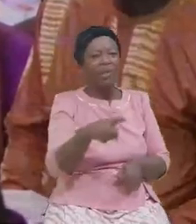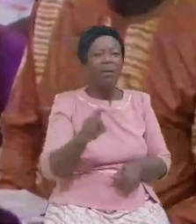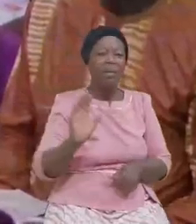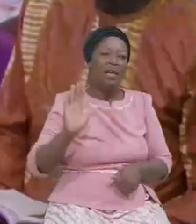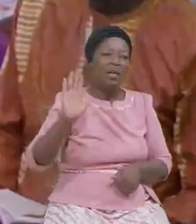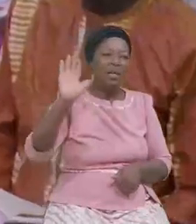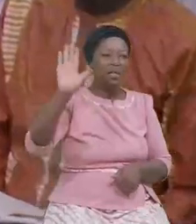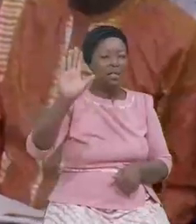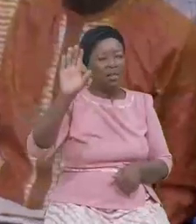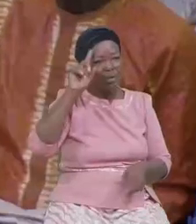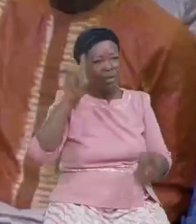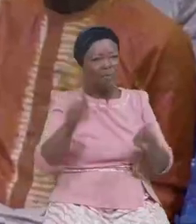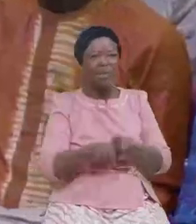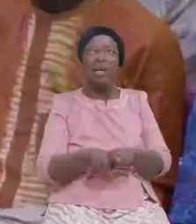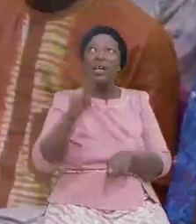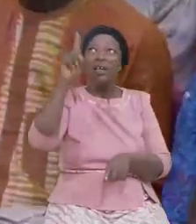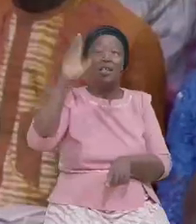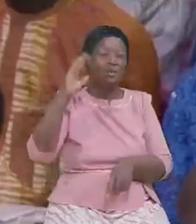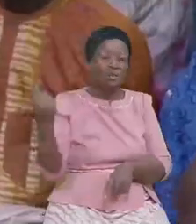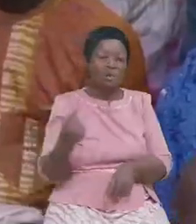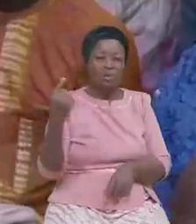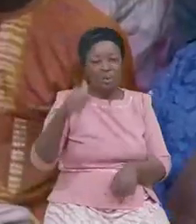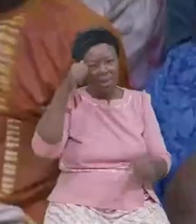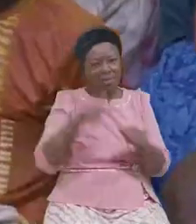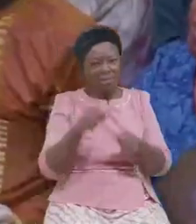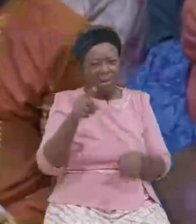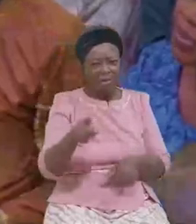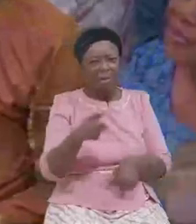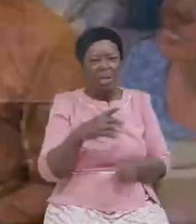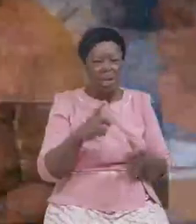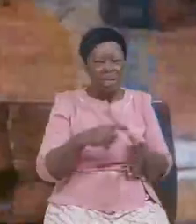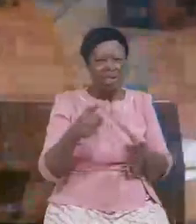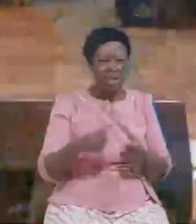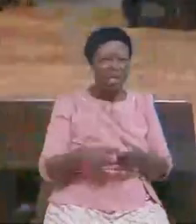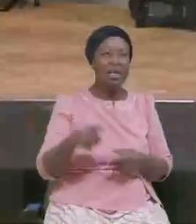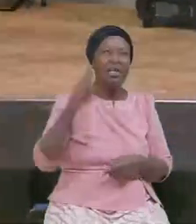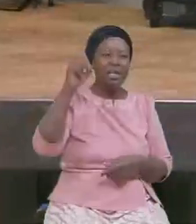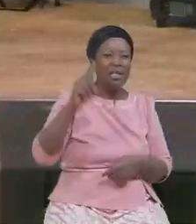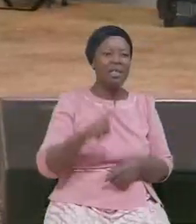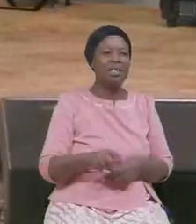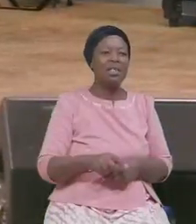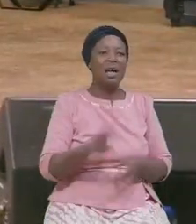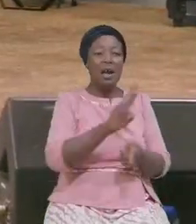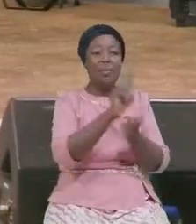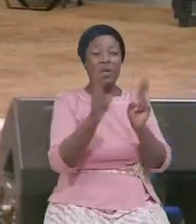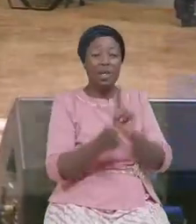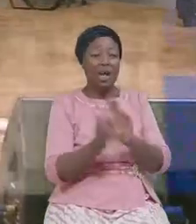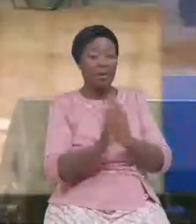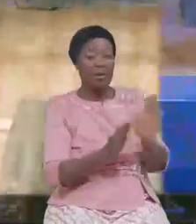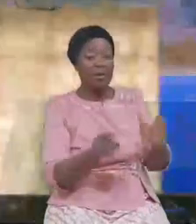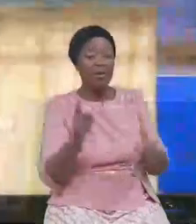alliance. Il va toujours se souvenir de vous. Et il eut pitié selon sa grande